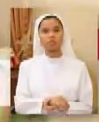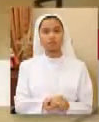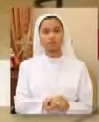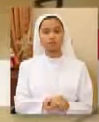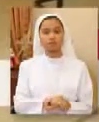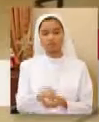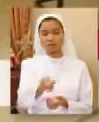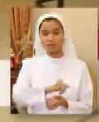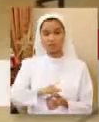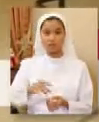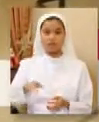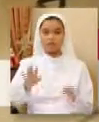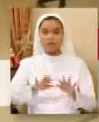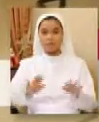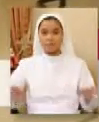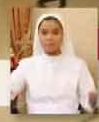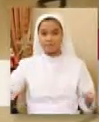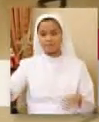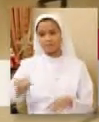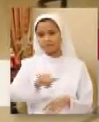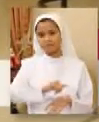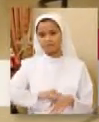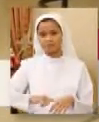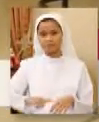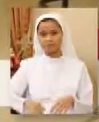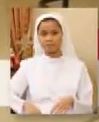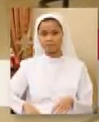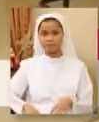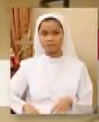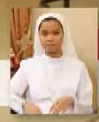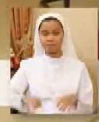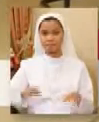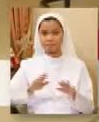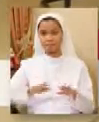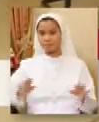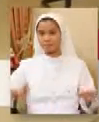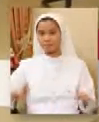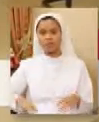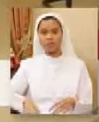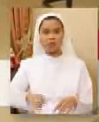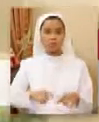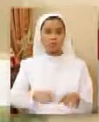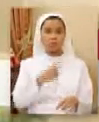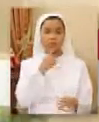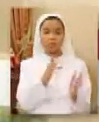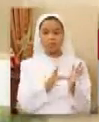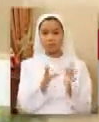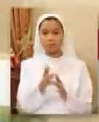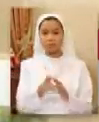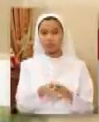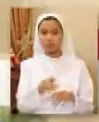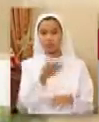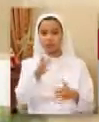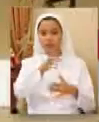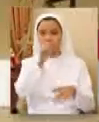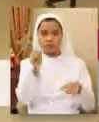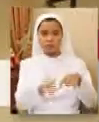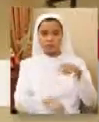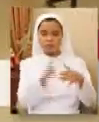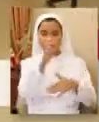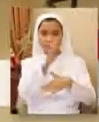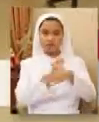Oo. They're like little children. Sabi ba ganun Jesus? Oh. Unlike you become like little children, you cannot enter the kingdom of God. Oh. Children.